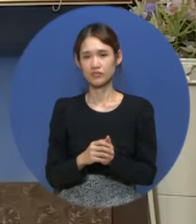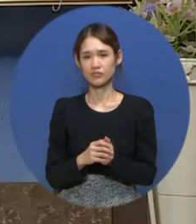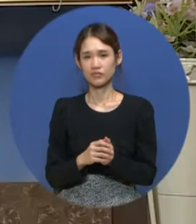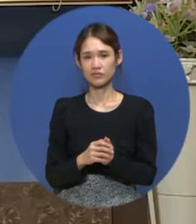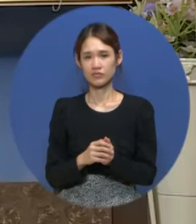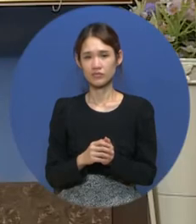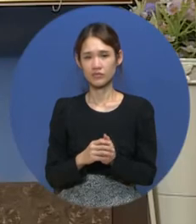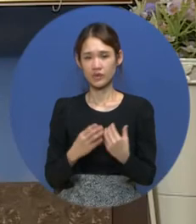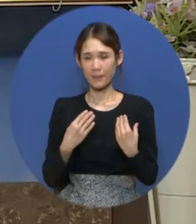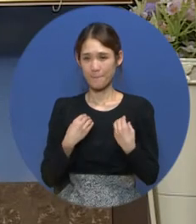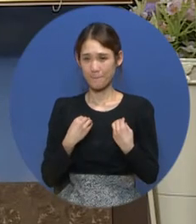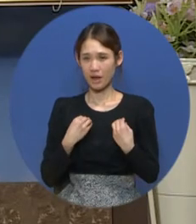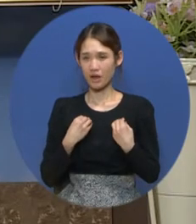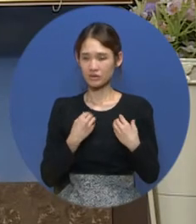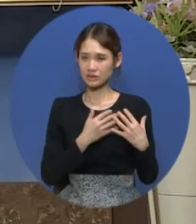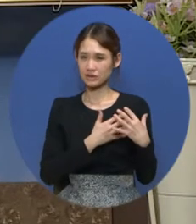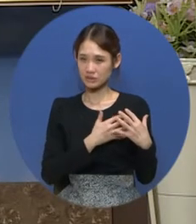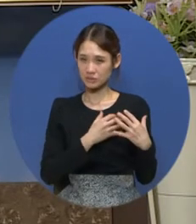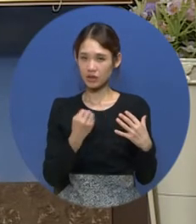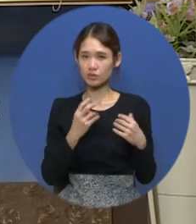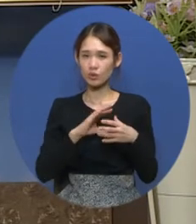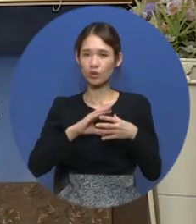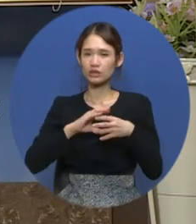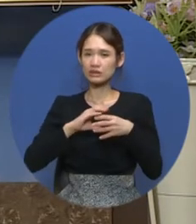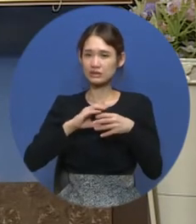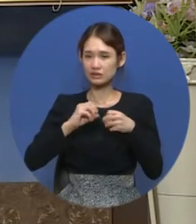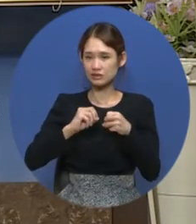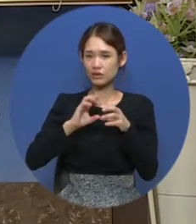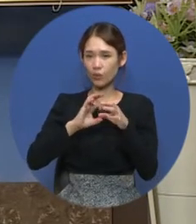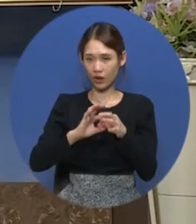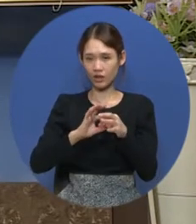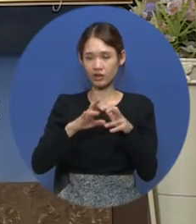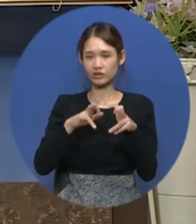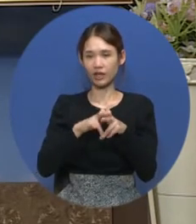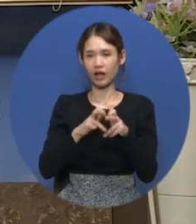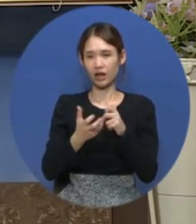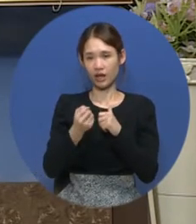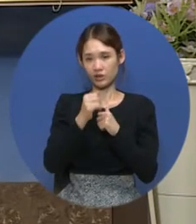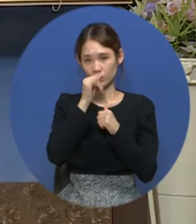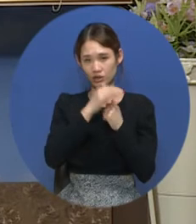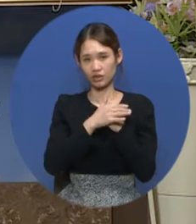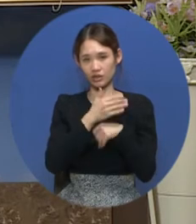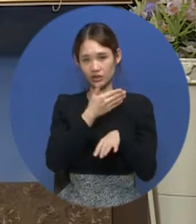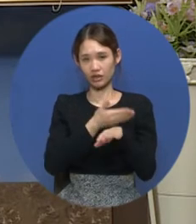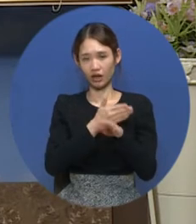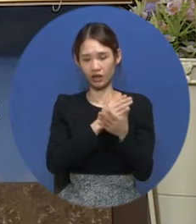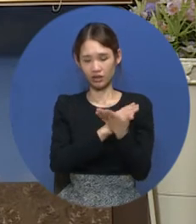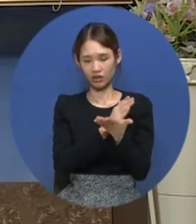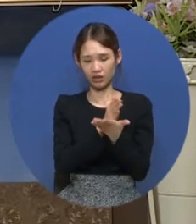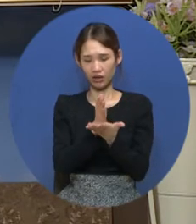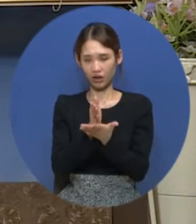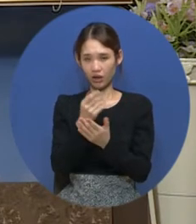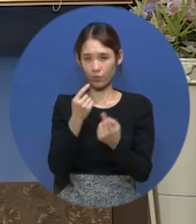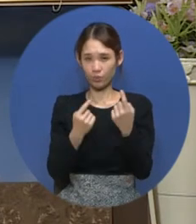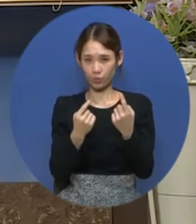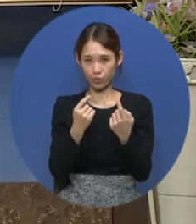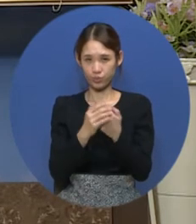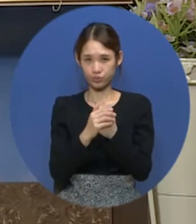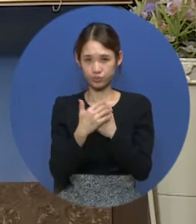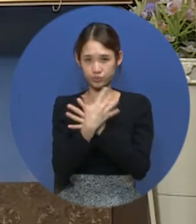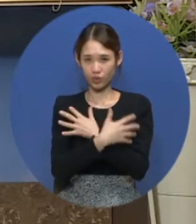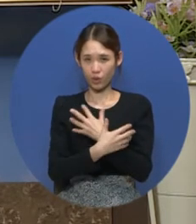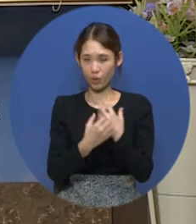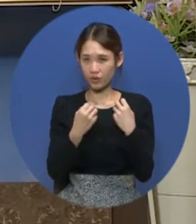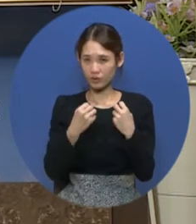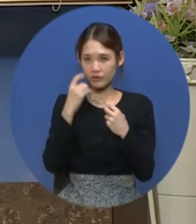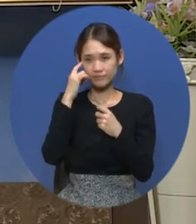폐와 심장 뿐만 아니라 근육과 도 관련된 장애나 보니까 다른 유형의 장애인 보다는 건강을 좀